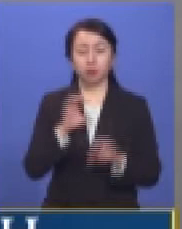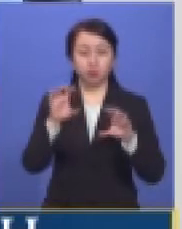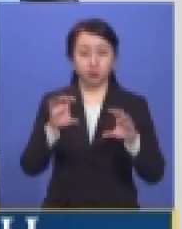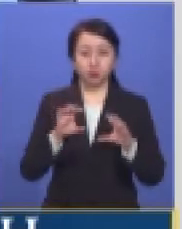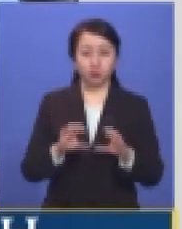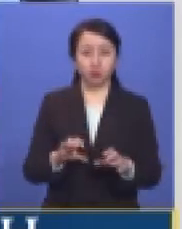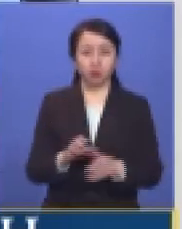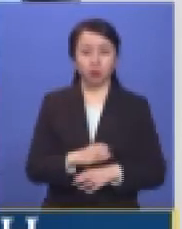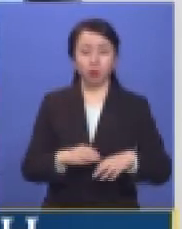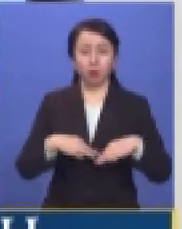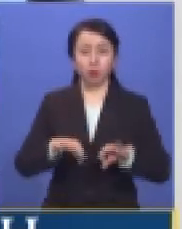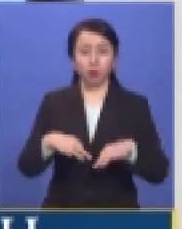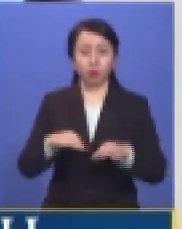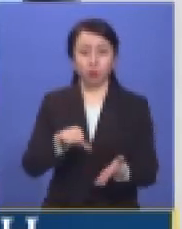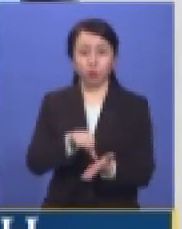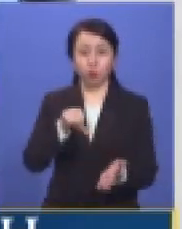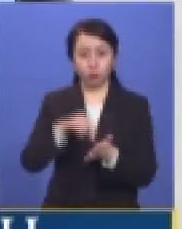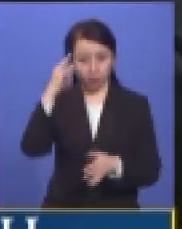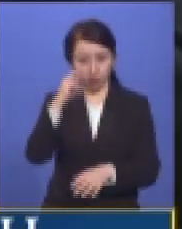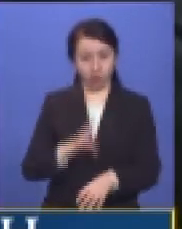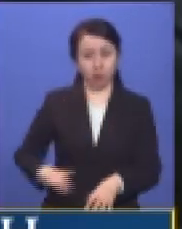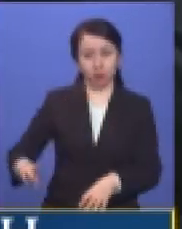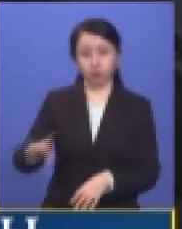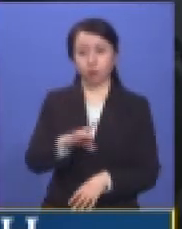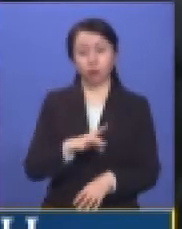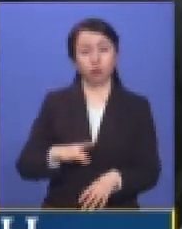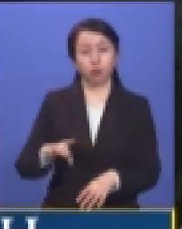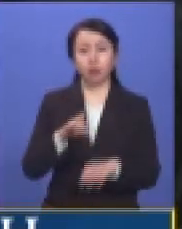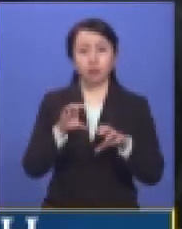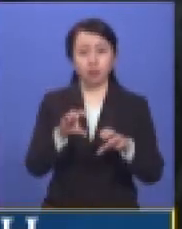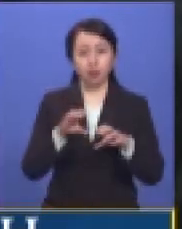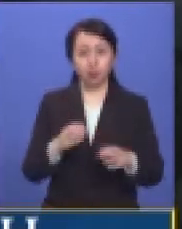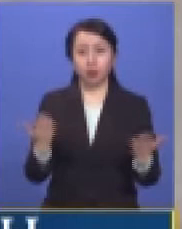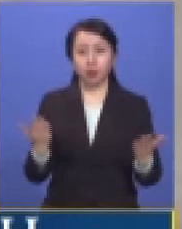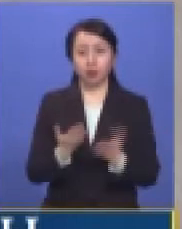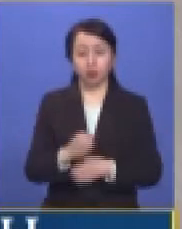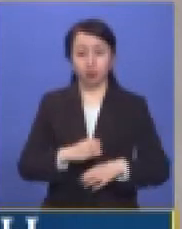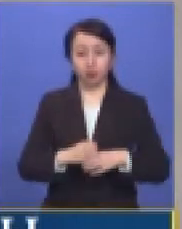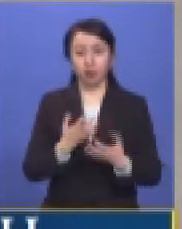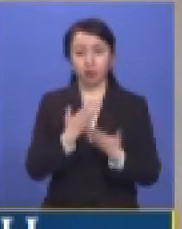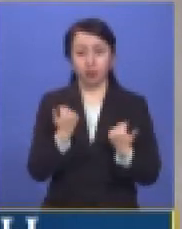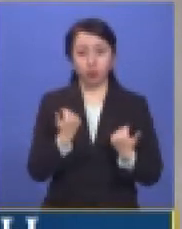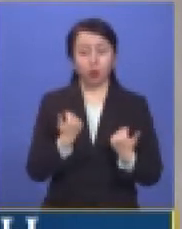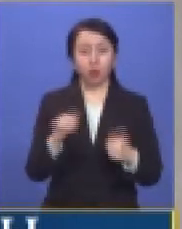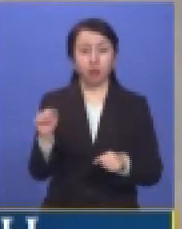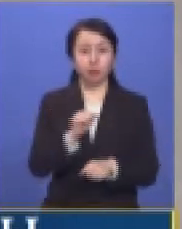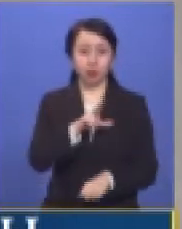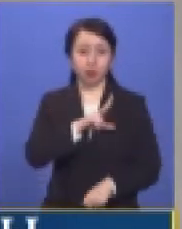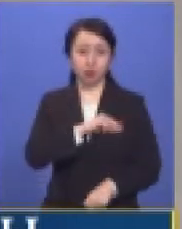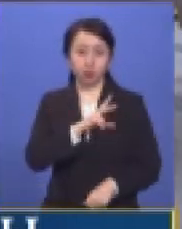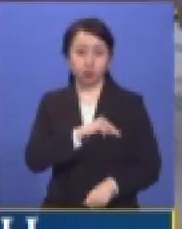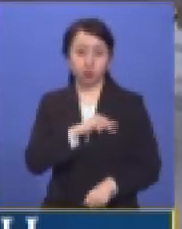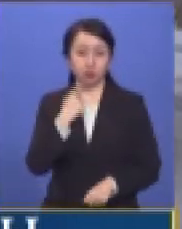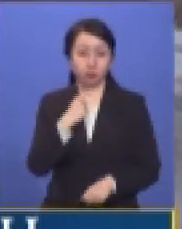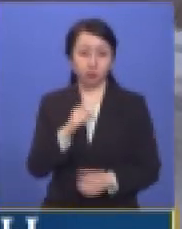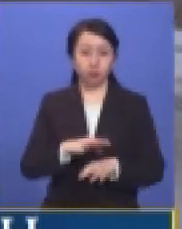тәртіппен тіркелген көлік құралдарына қатысты Қазақстан Республикасының қолданыстағы заңнамасында қандай да бір өзгерістер жоқ. Жүргізуші куәлігі, көлік құралын тіркеу